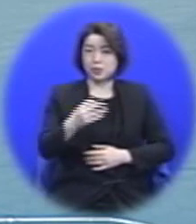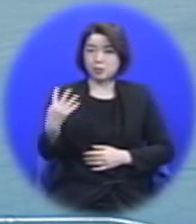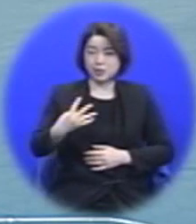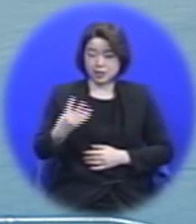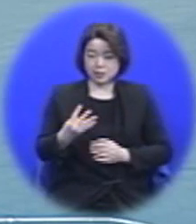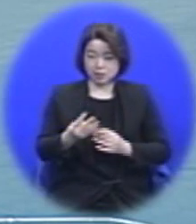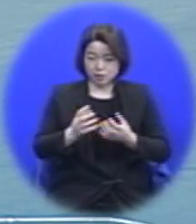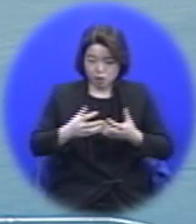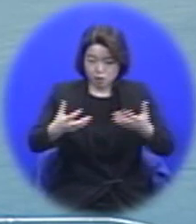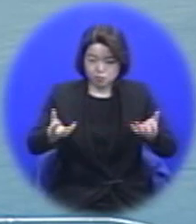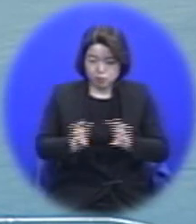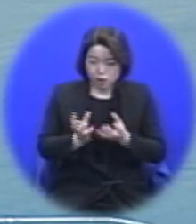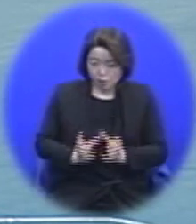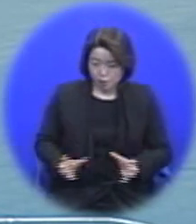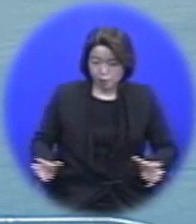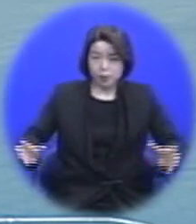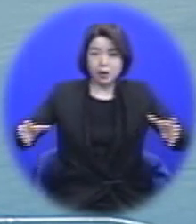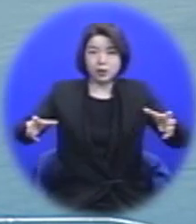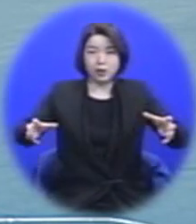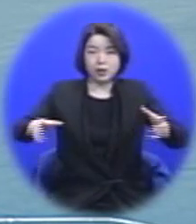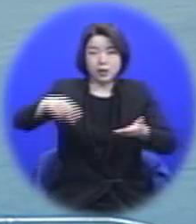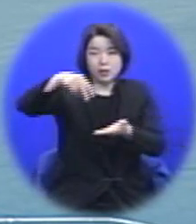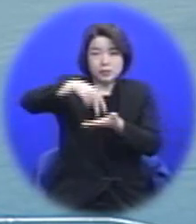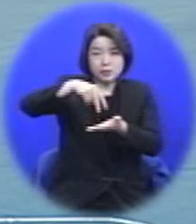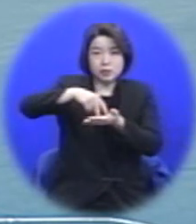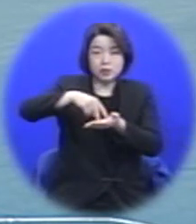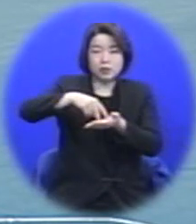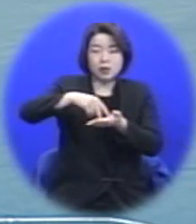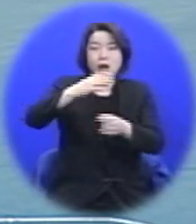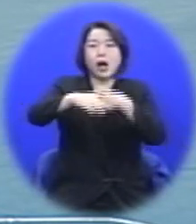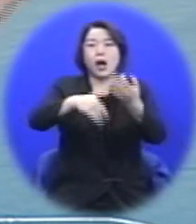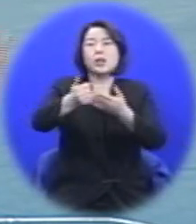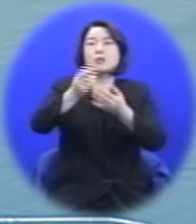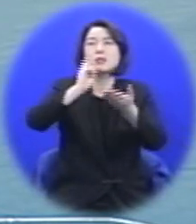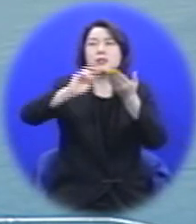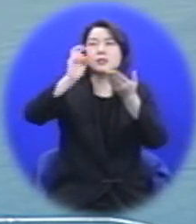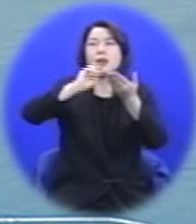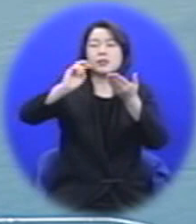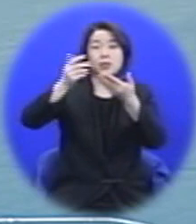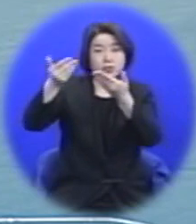무리가 함께 예수님과 함께 서서 주님을 찬양했습니다.